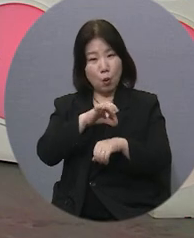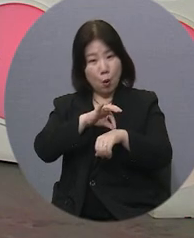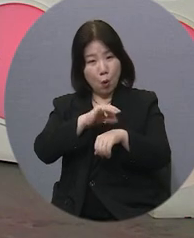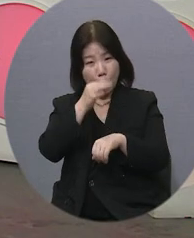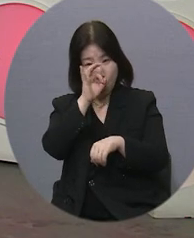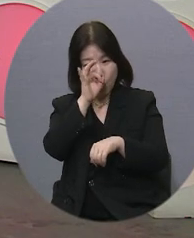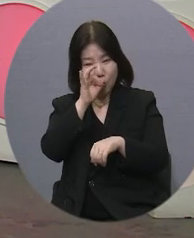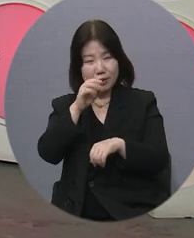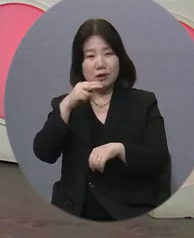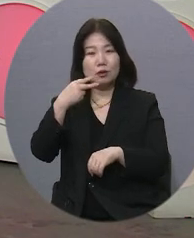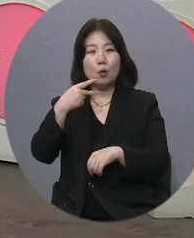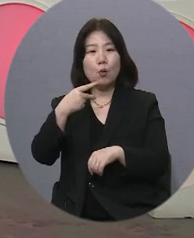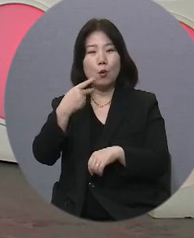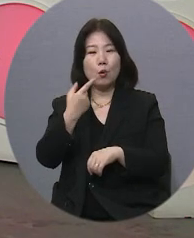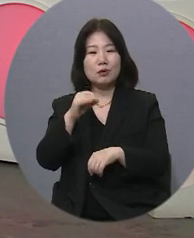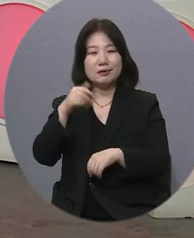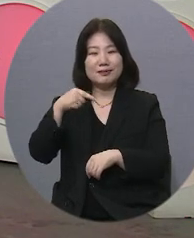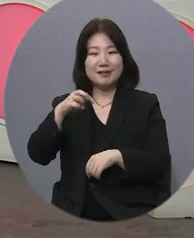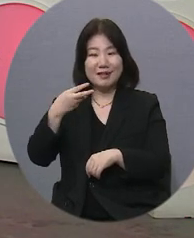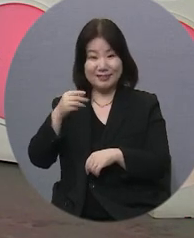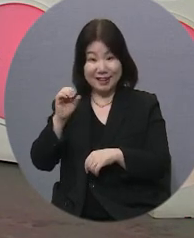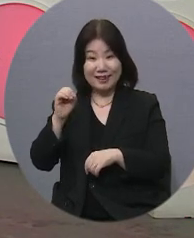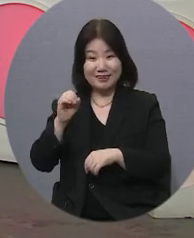그 명절에 하는